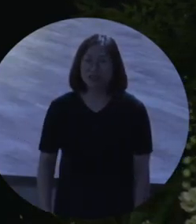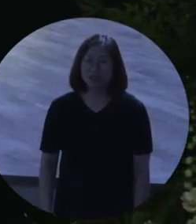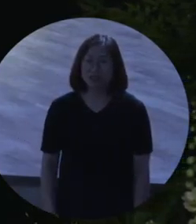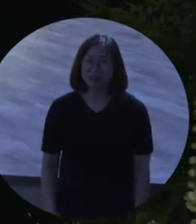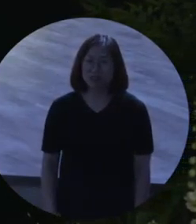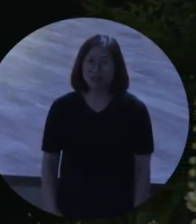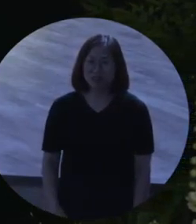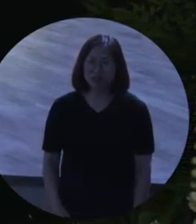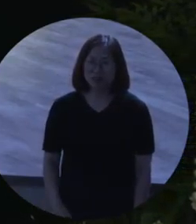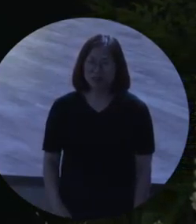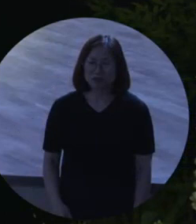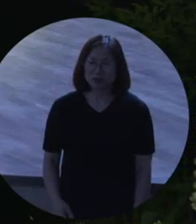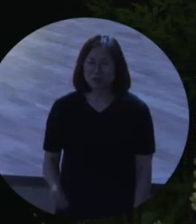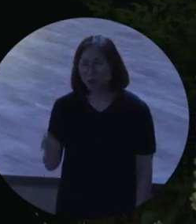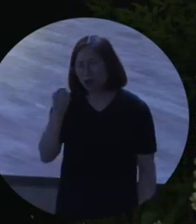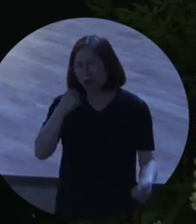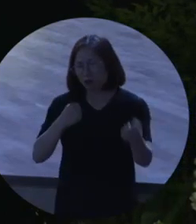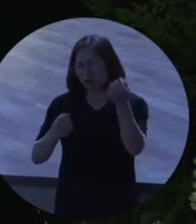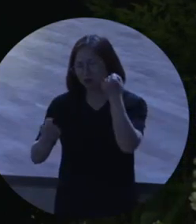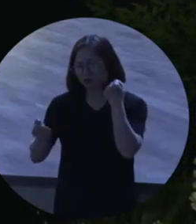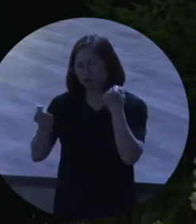이리 치고